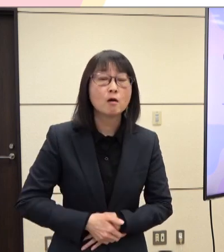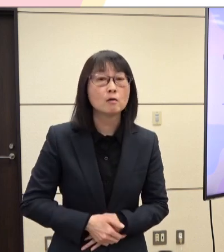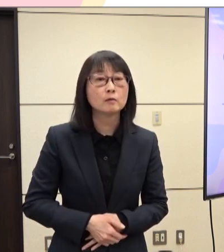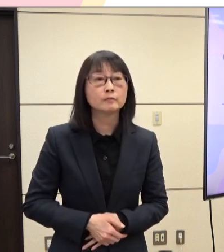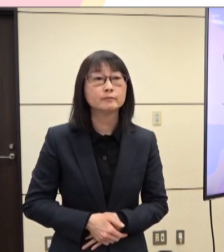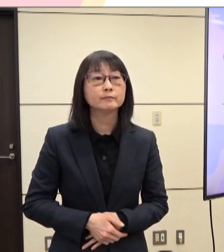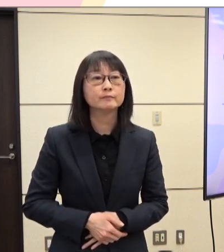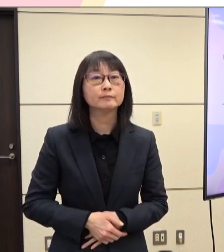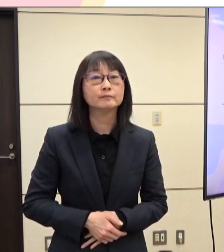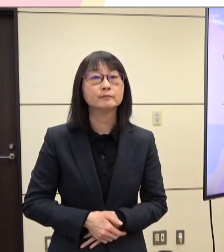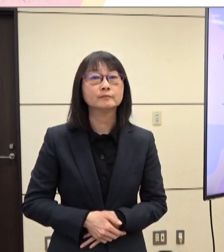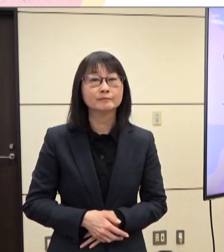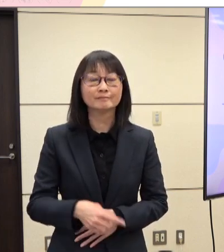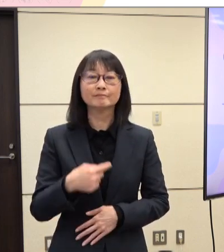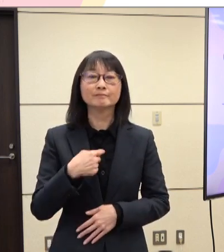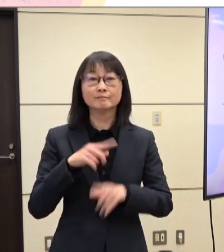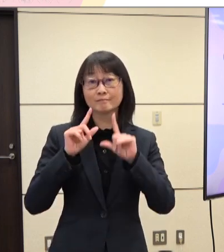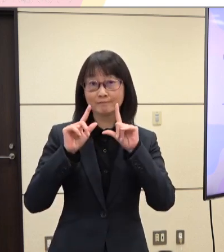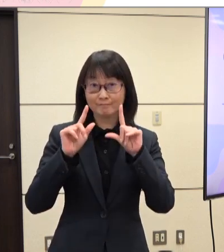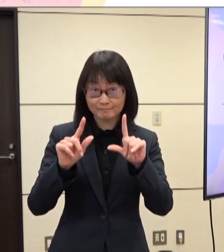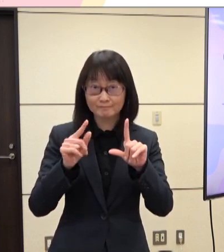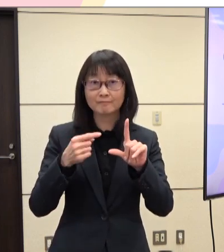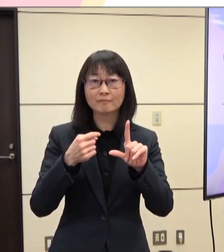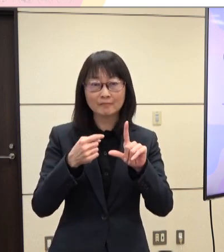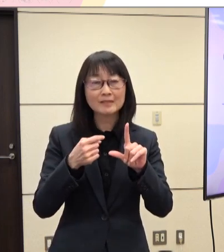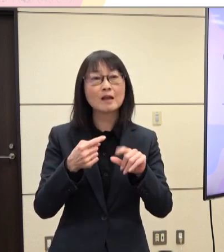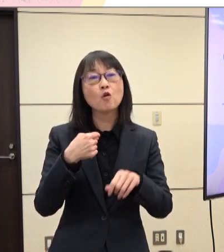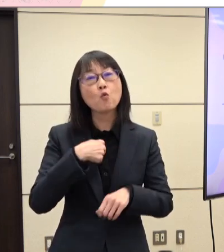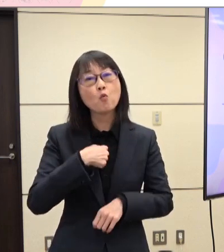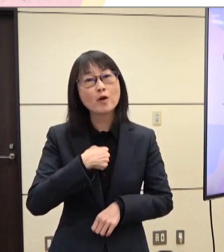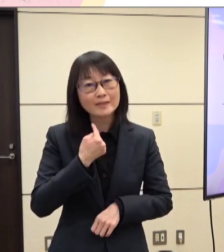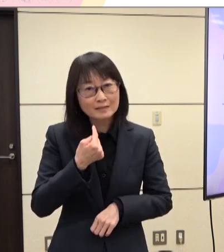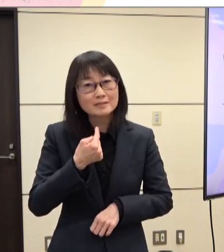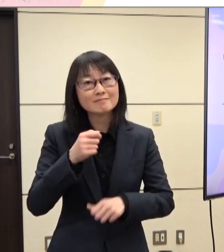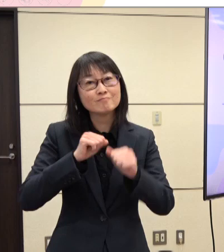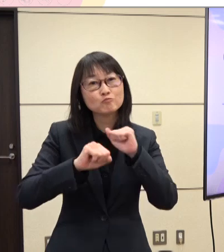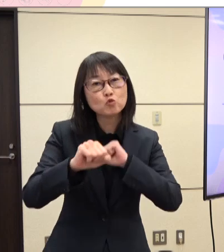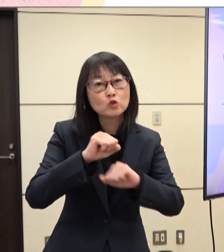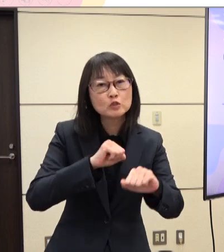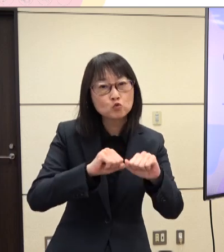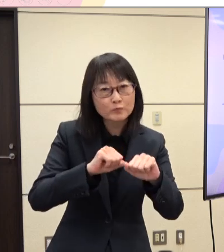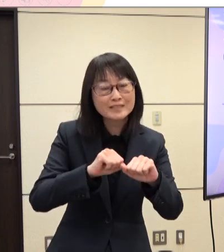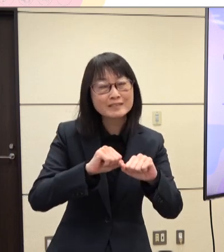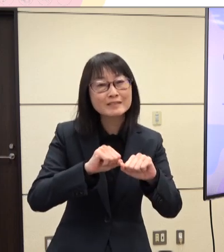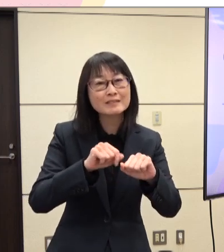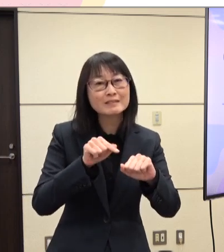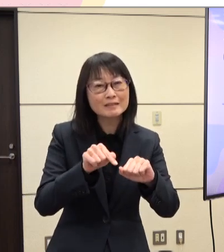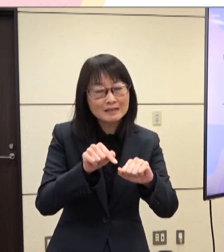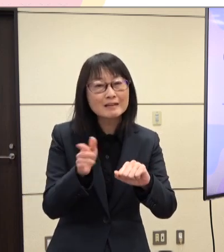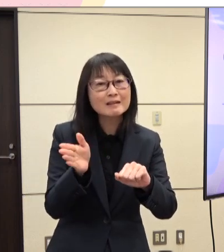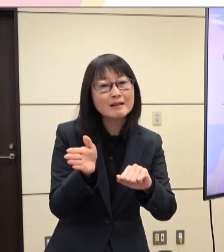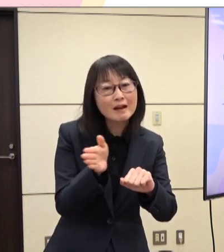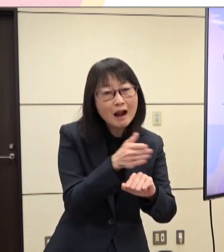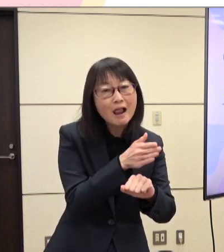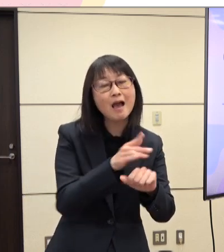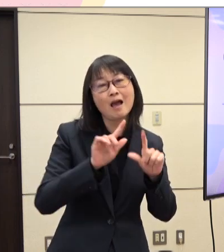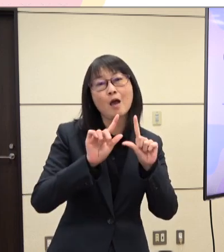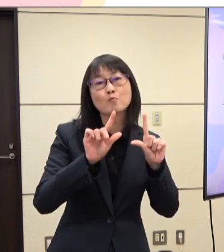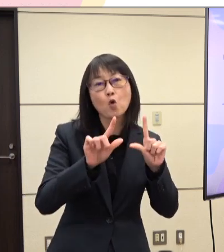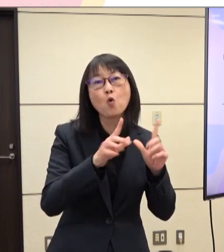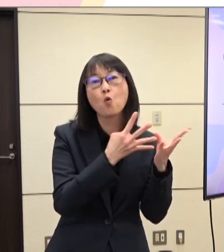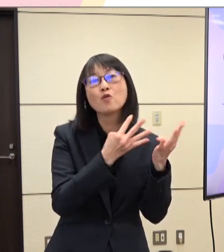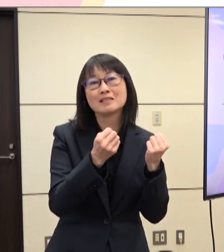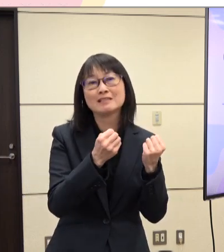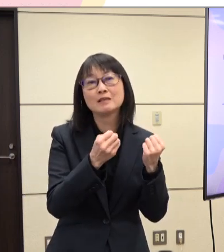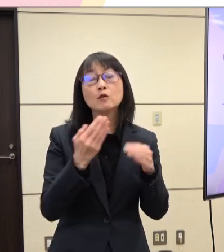ある意味ちょっと私が取り組んでからっていうものも分かるようにちょっとやってるんですけども、その前もほとんど7とかそれよりも